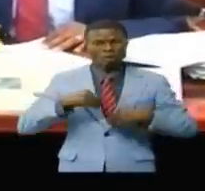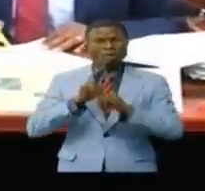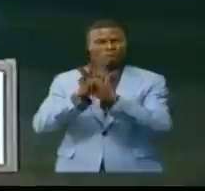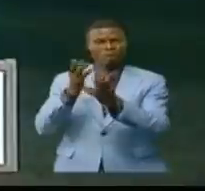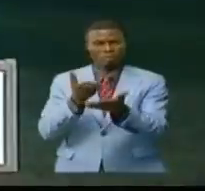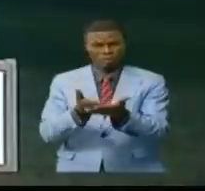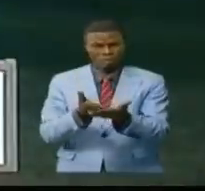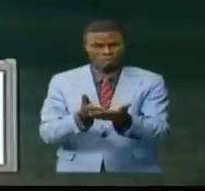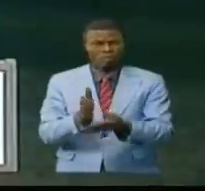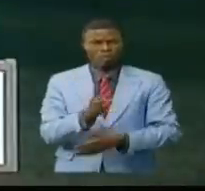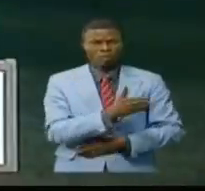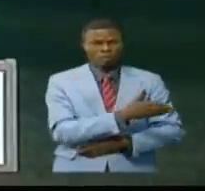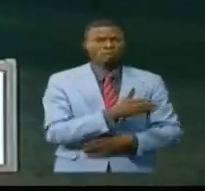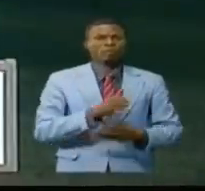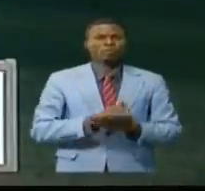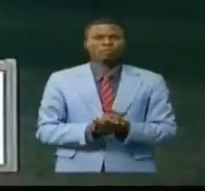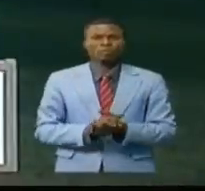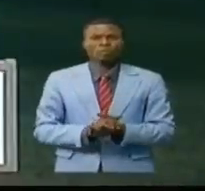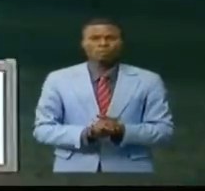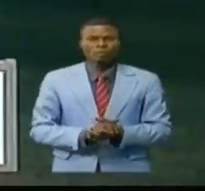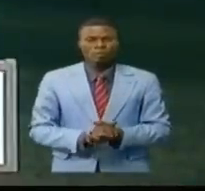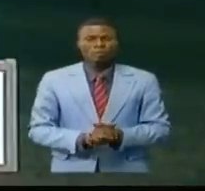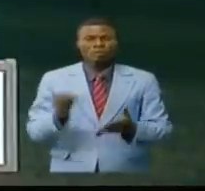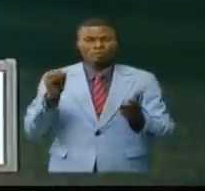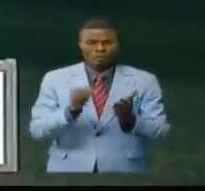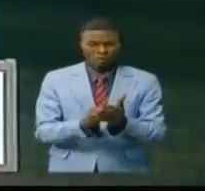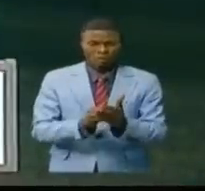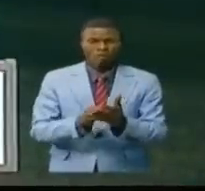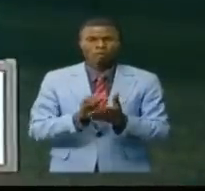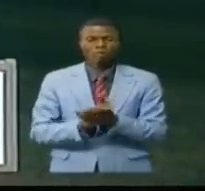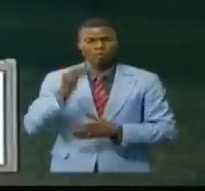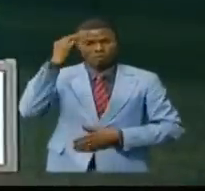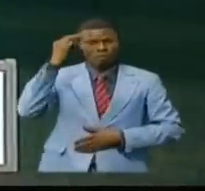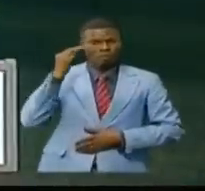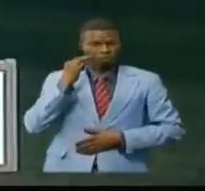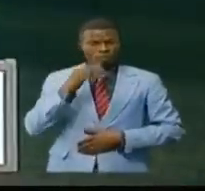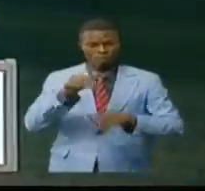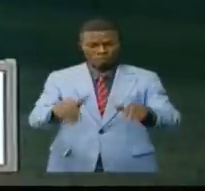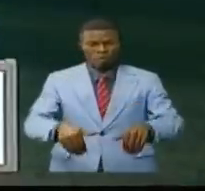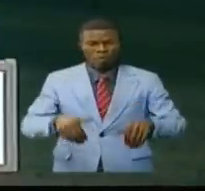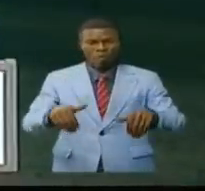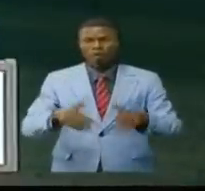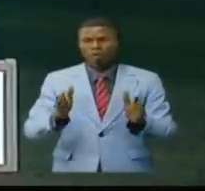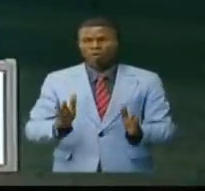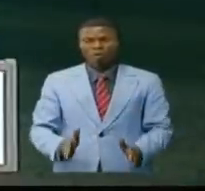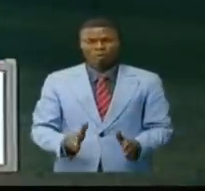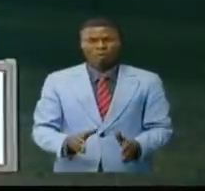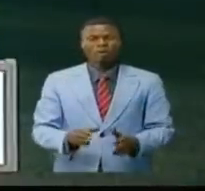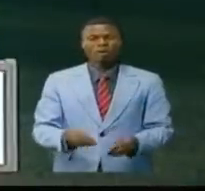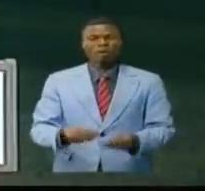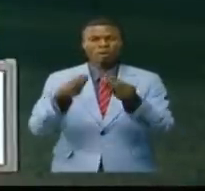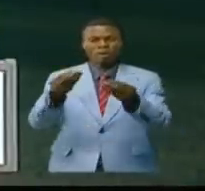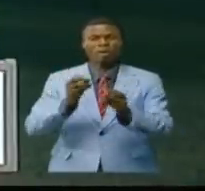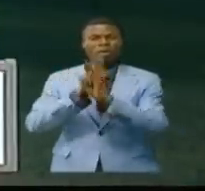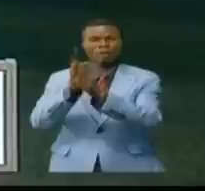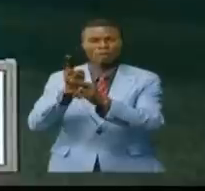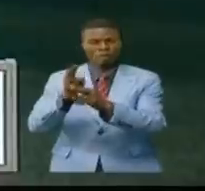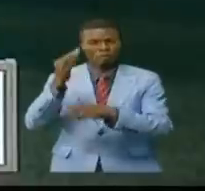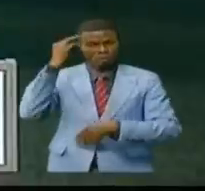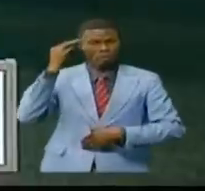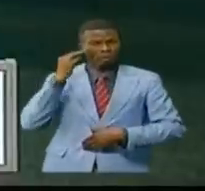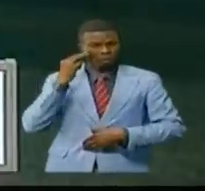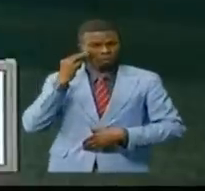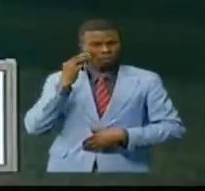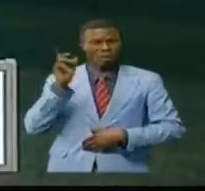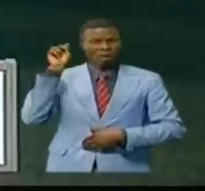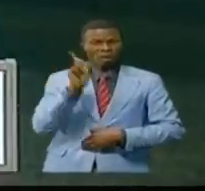rapport. À son tour, le ministre de l'Agriculture a informé le Conseil de l'arrivée